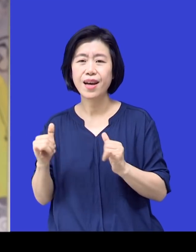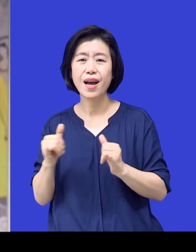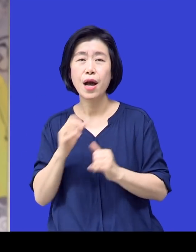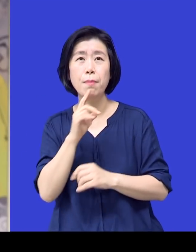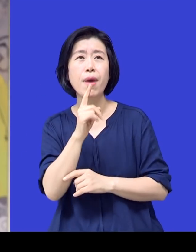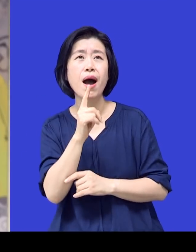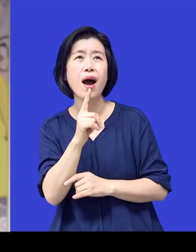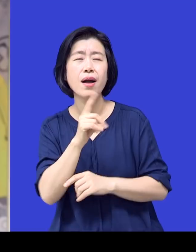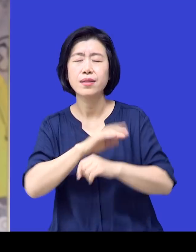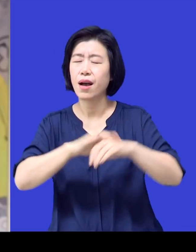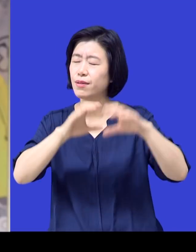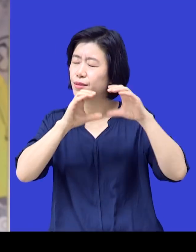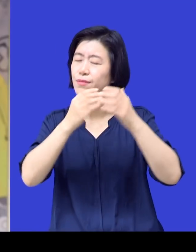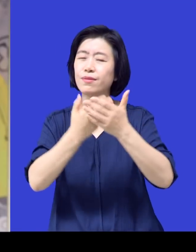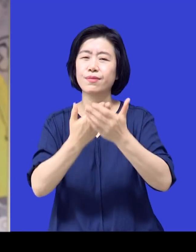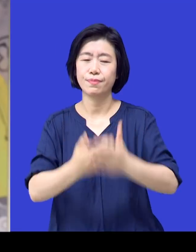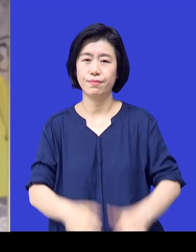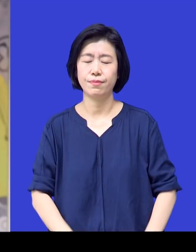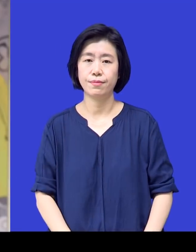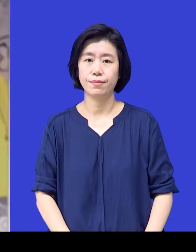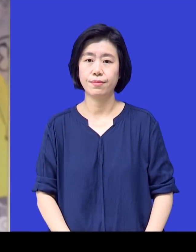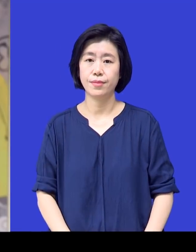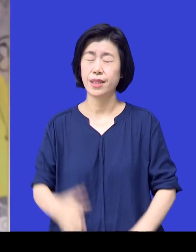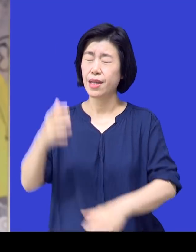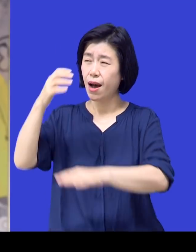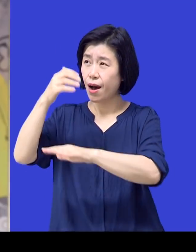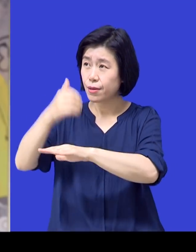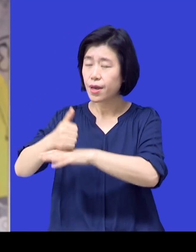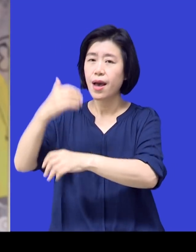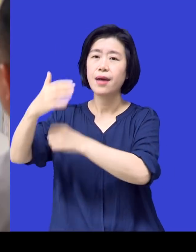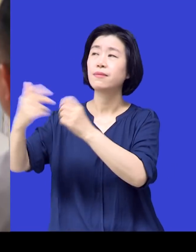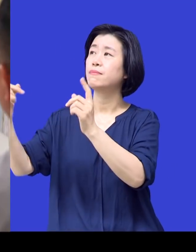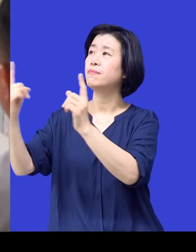한국은 민족적으로 나중에 하나님 앞에 섰을 때